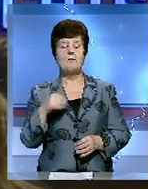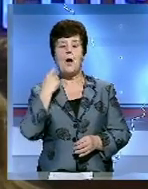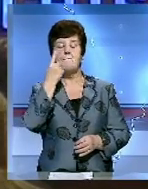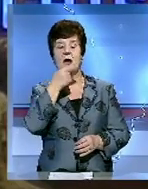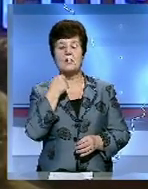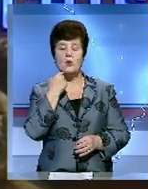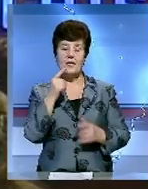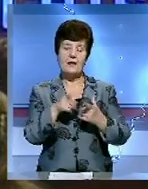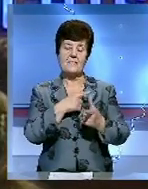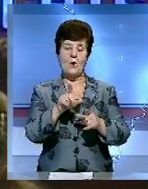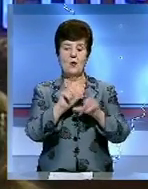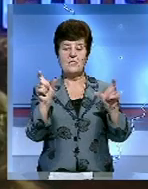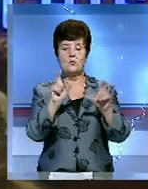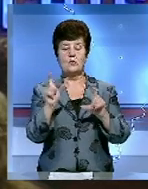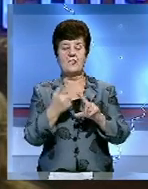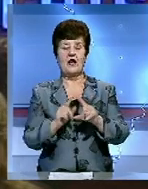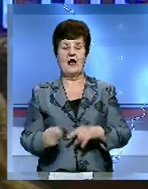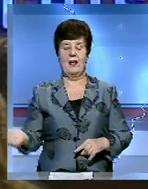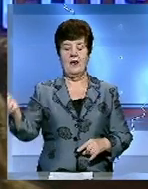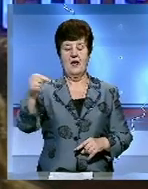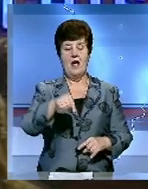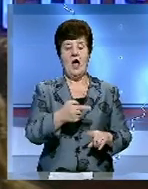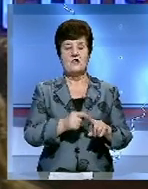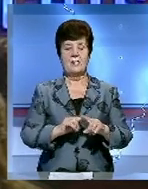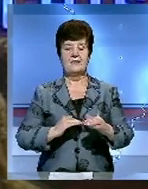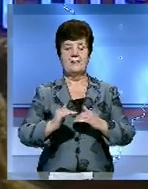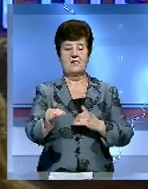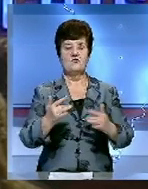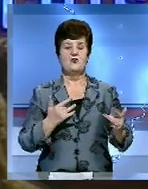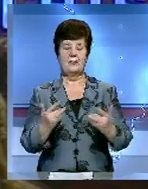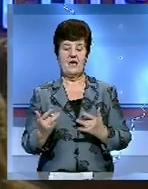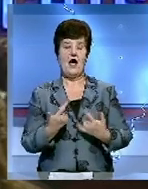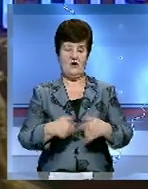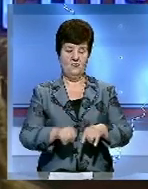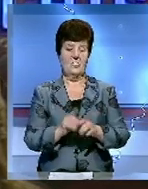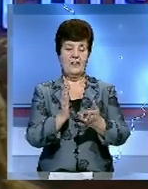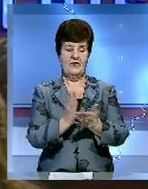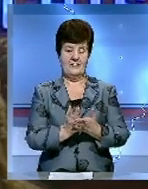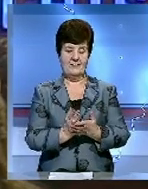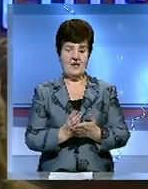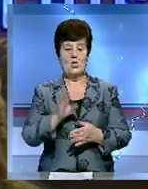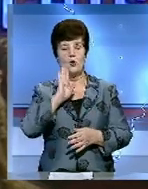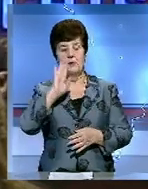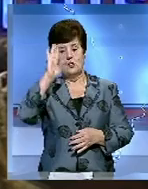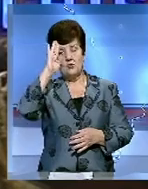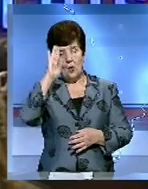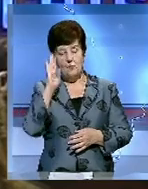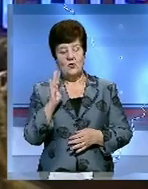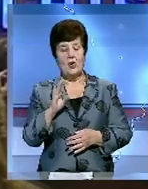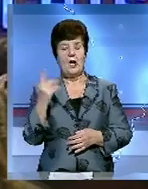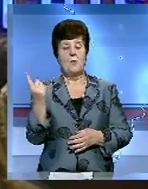instituția care va urca pe această scenă. Așa este, doamnelor și domnilor. Vă propunem primul